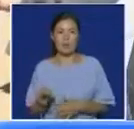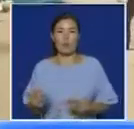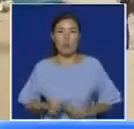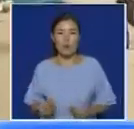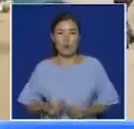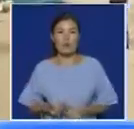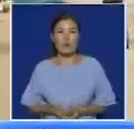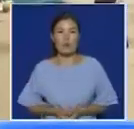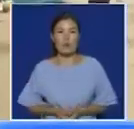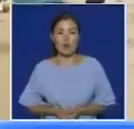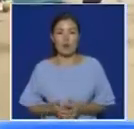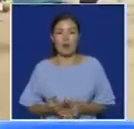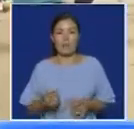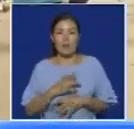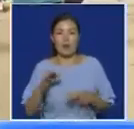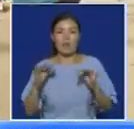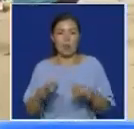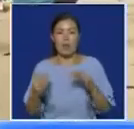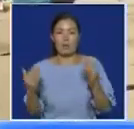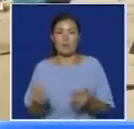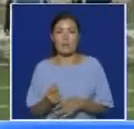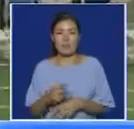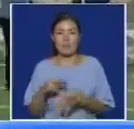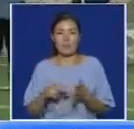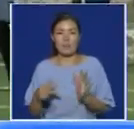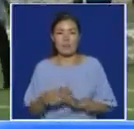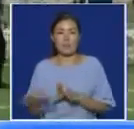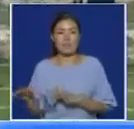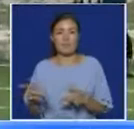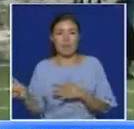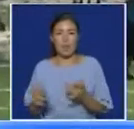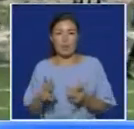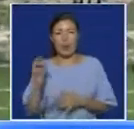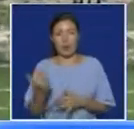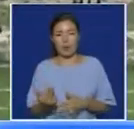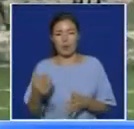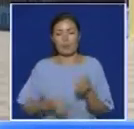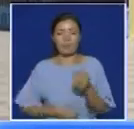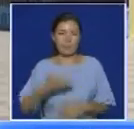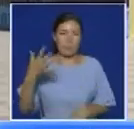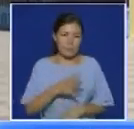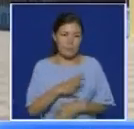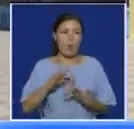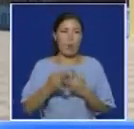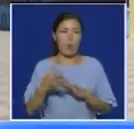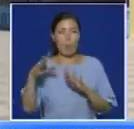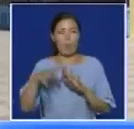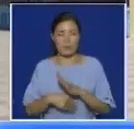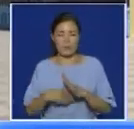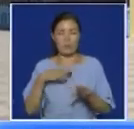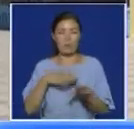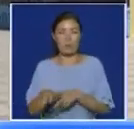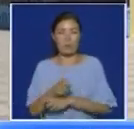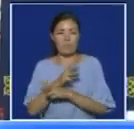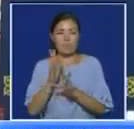өмірдерек. Мерейтой аясында бірқатар іс-шаралар жоспар жасақталып, әлеуметтік нысандар бой көтерді. Ауыл іші толықтай